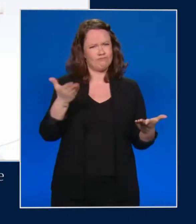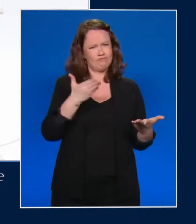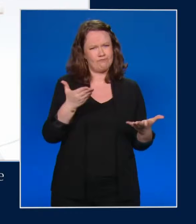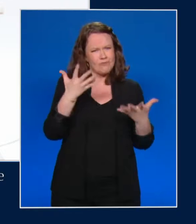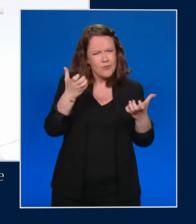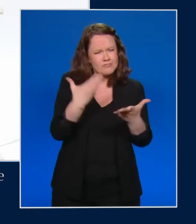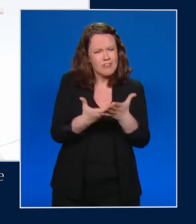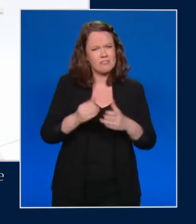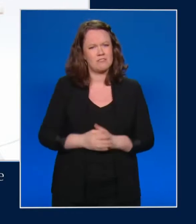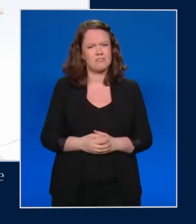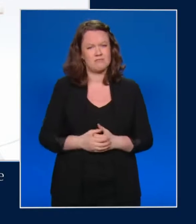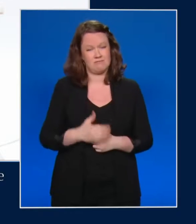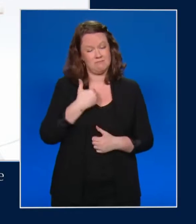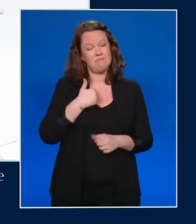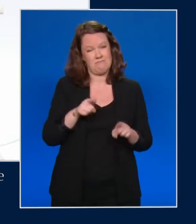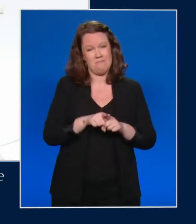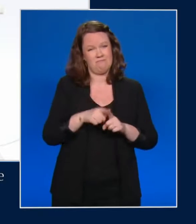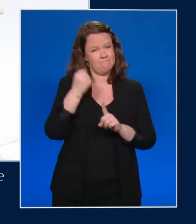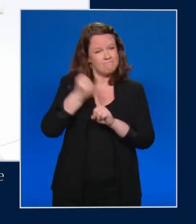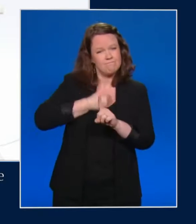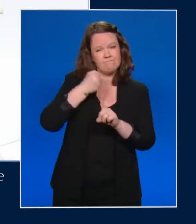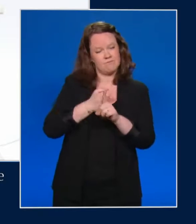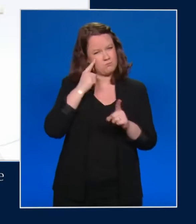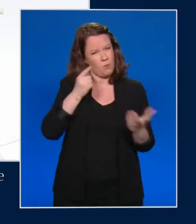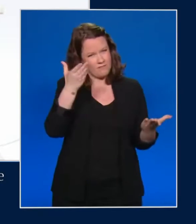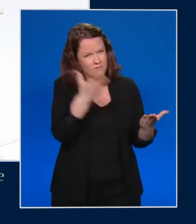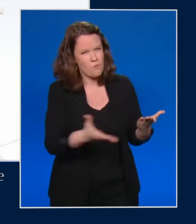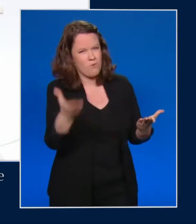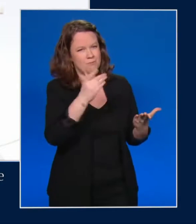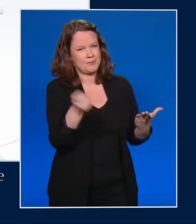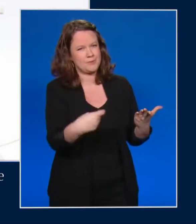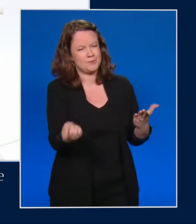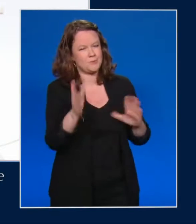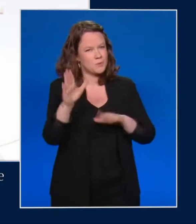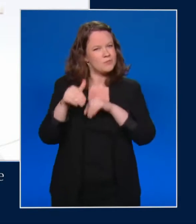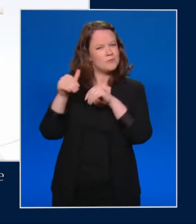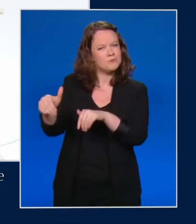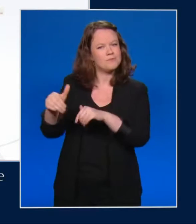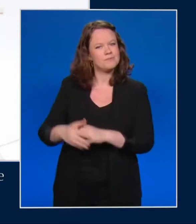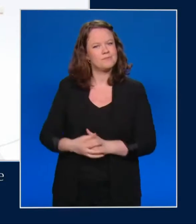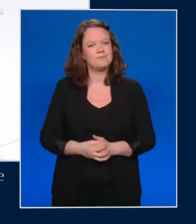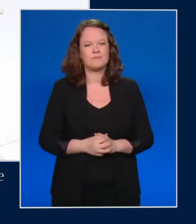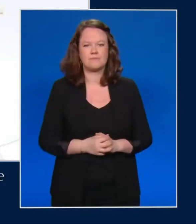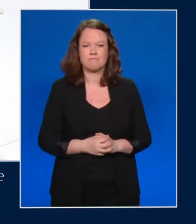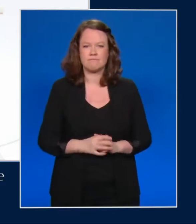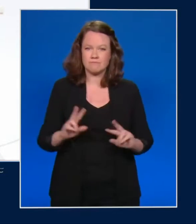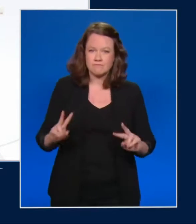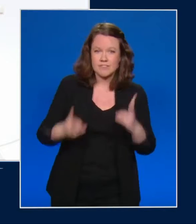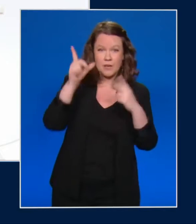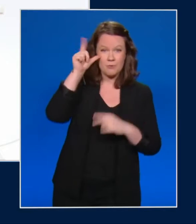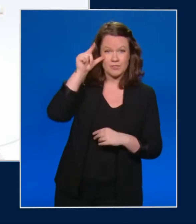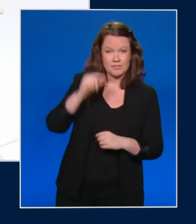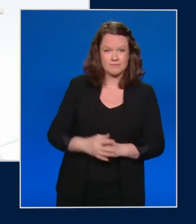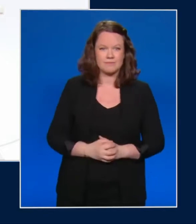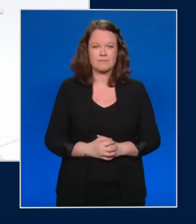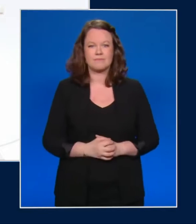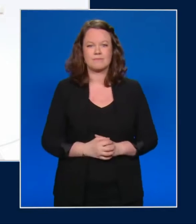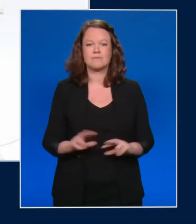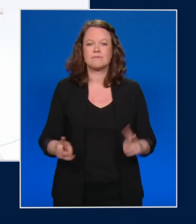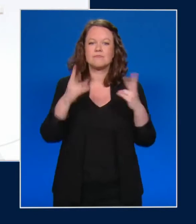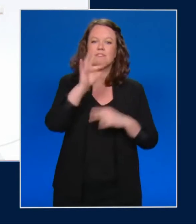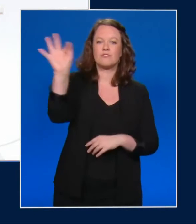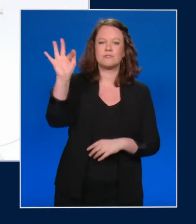jamais de les défendre et de les porter au en votre nom vive la république vive